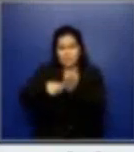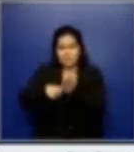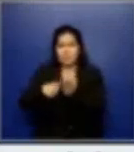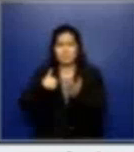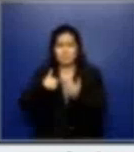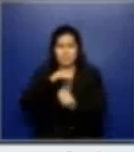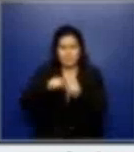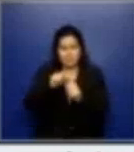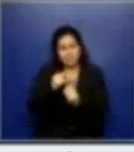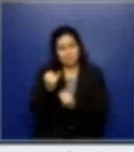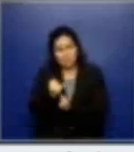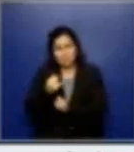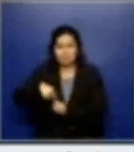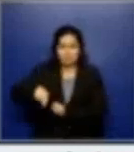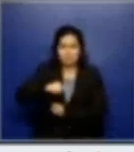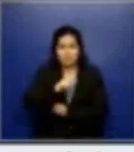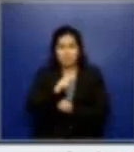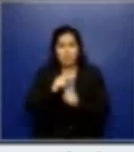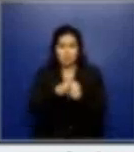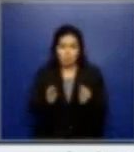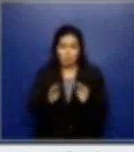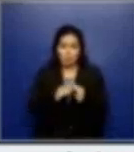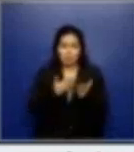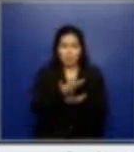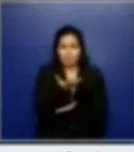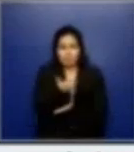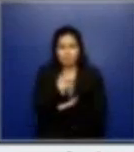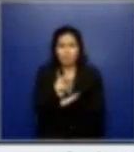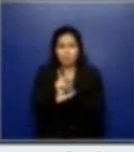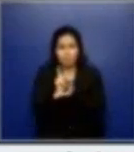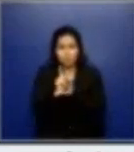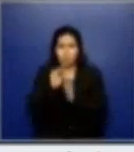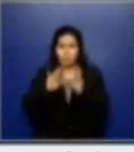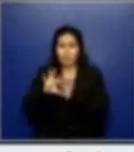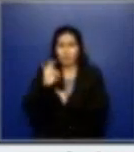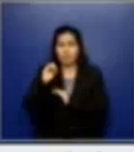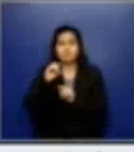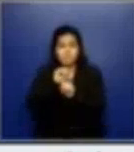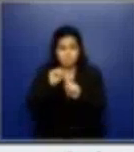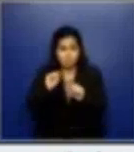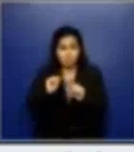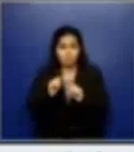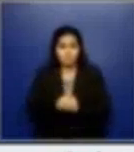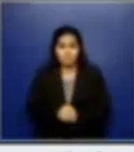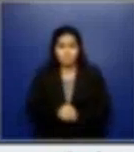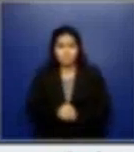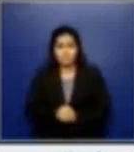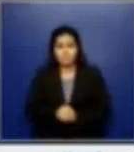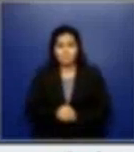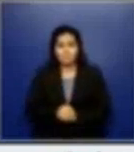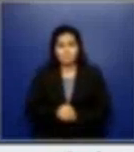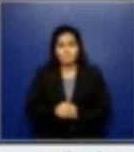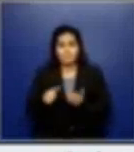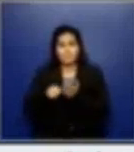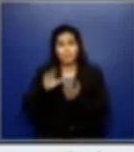บนี้เชื่อเลยหนี้ครัวเรือนผมบอกว่าจะไปแตะ90ในไม่นานส่วนหนี้สถาบัน